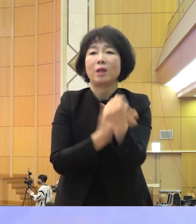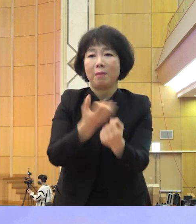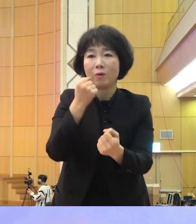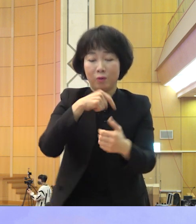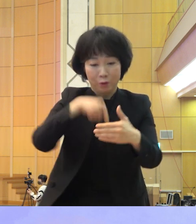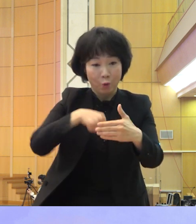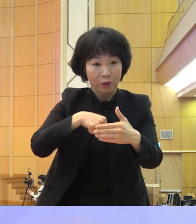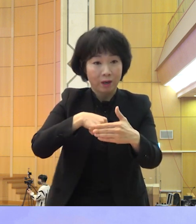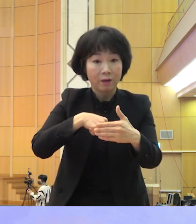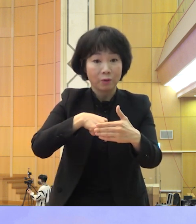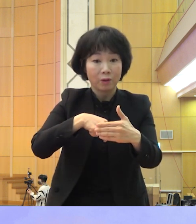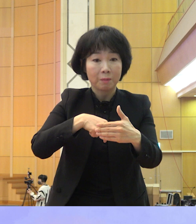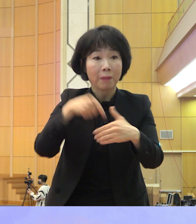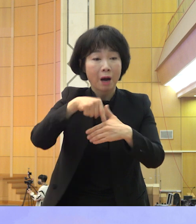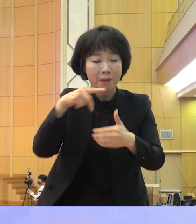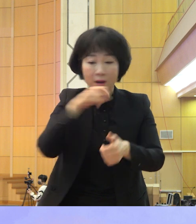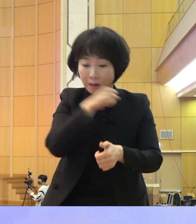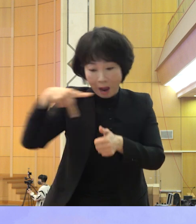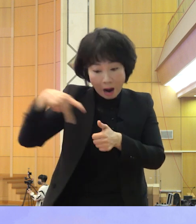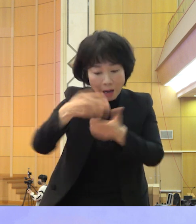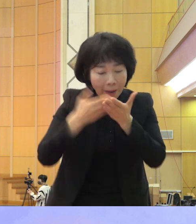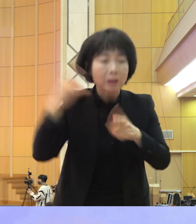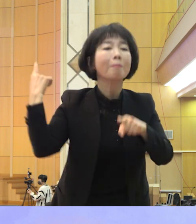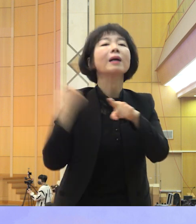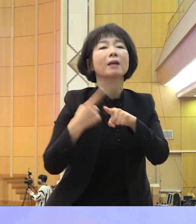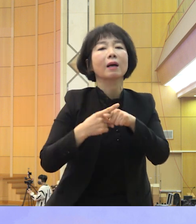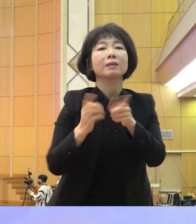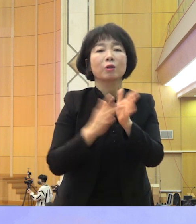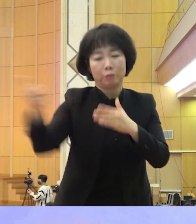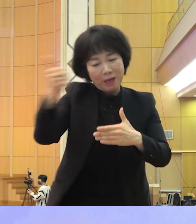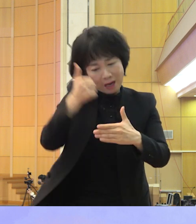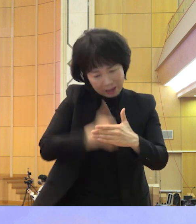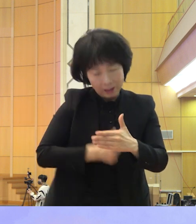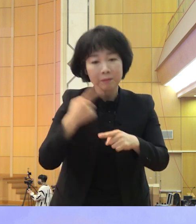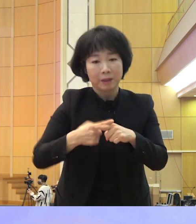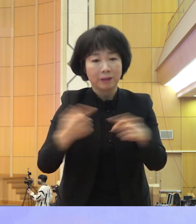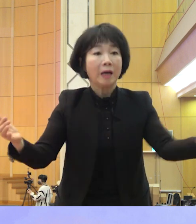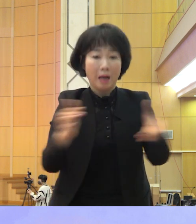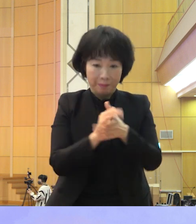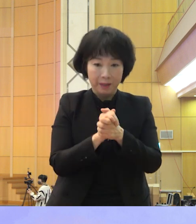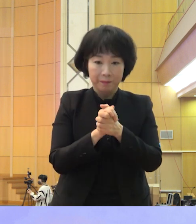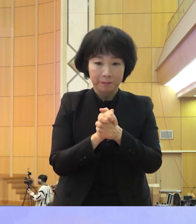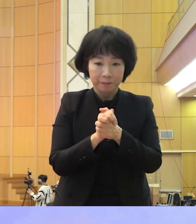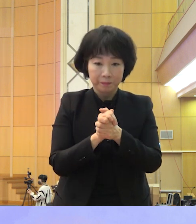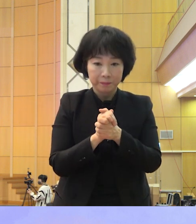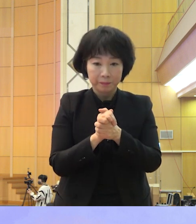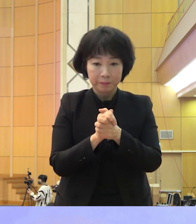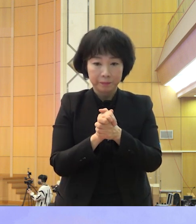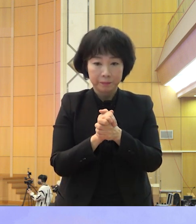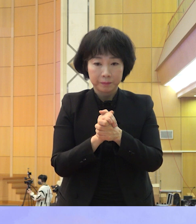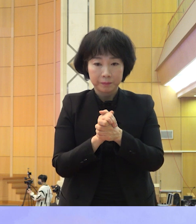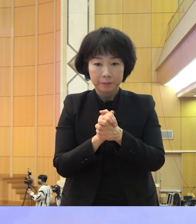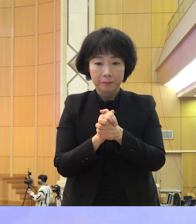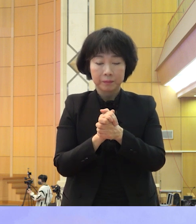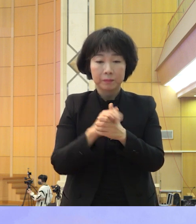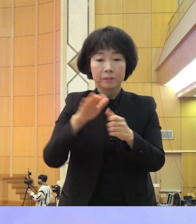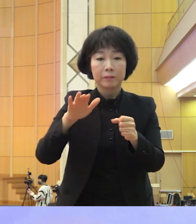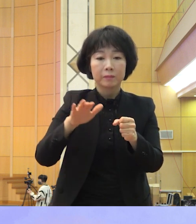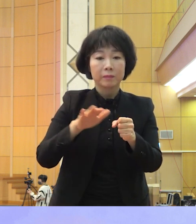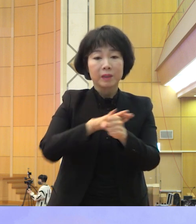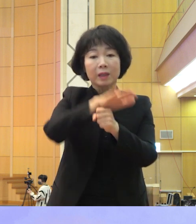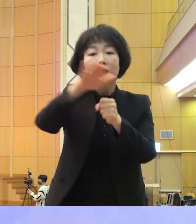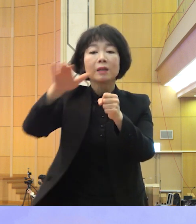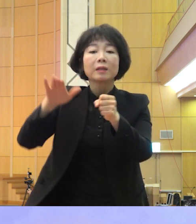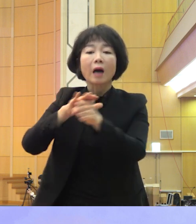속사람이 할례를 받으면 그게 진짜 할례라는 것이죠. 그래서 사랑으로서, 이 말은, 사랑이라는 말은 하나님이